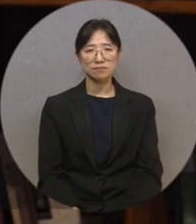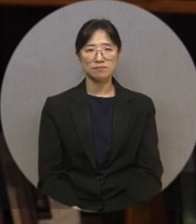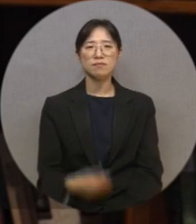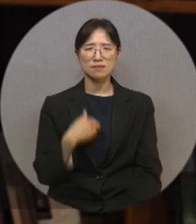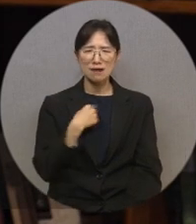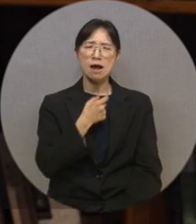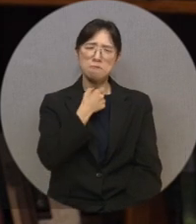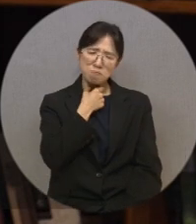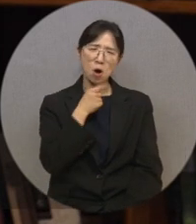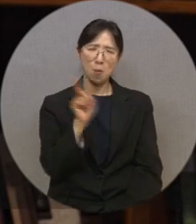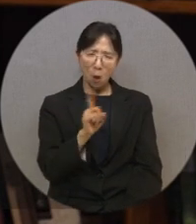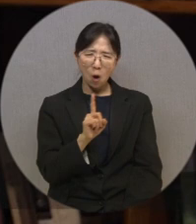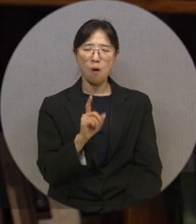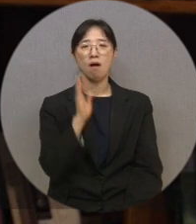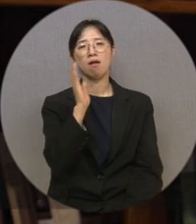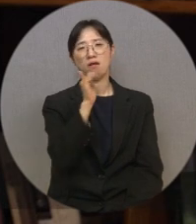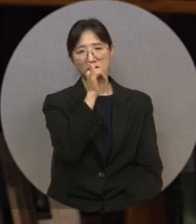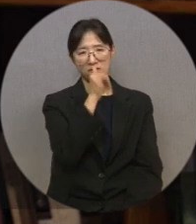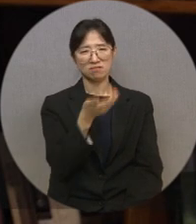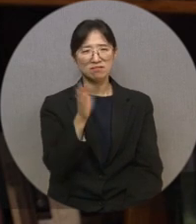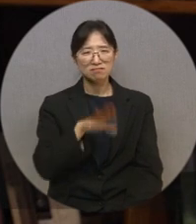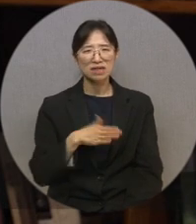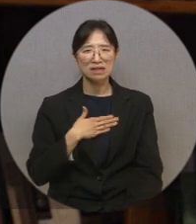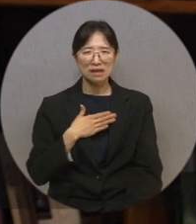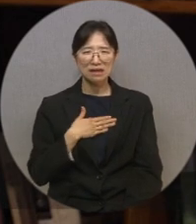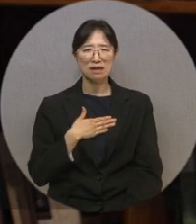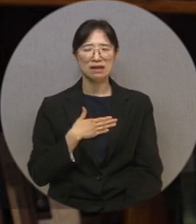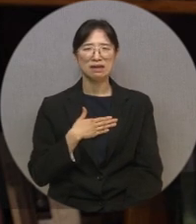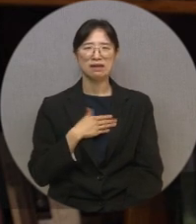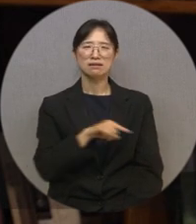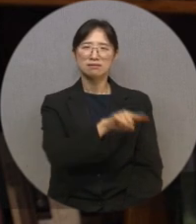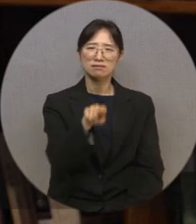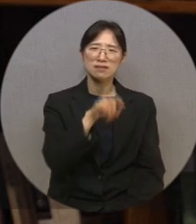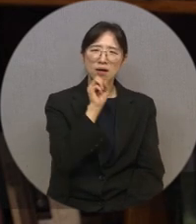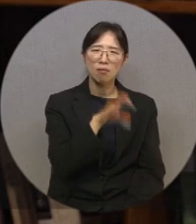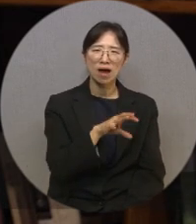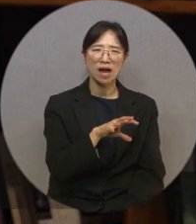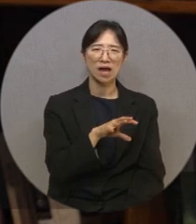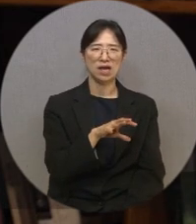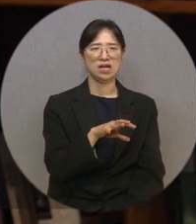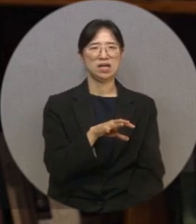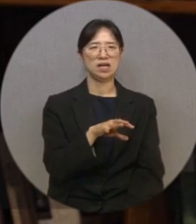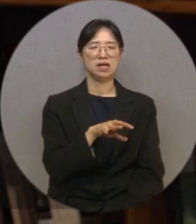난 이게 되고 싶어, 뭐가 되고 싶어. 근데 저는 차마 이 친구들에게,